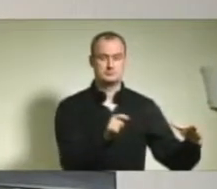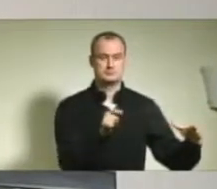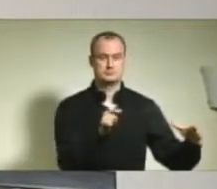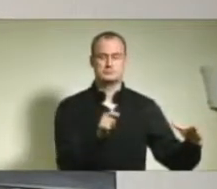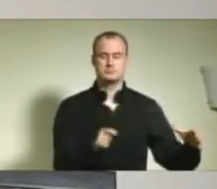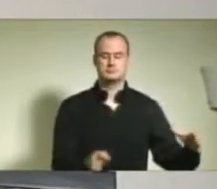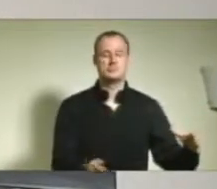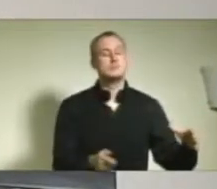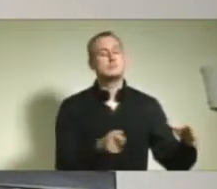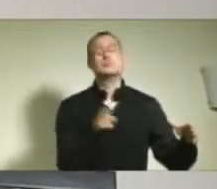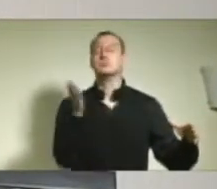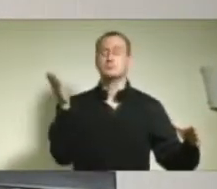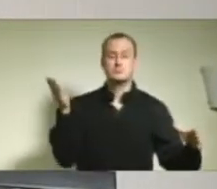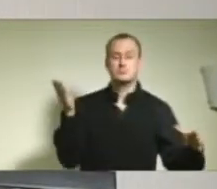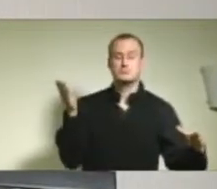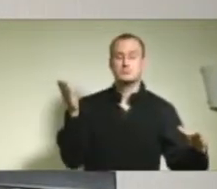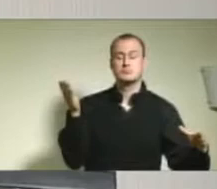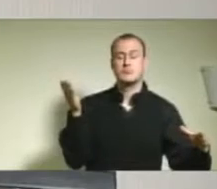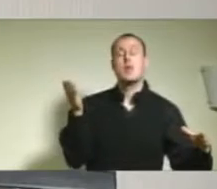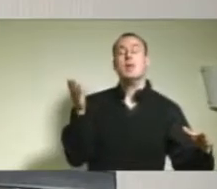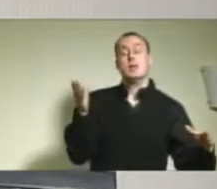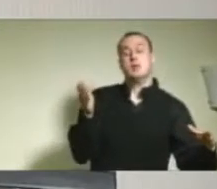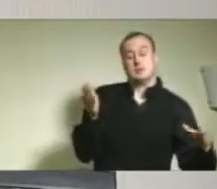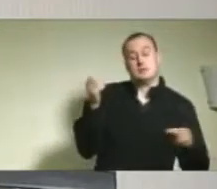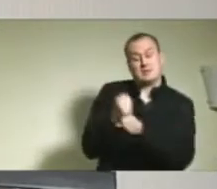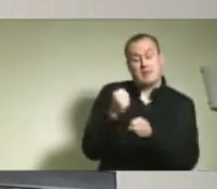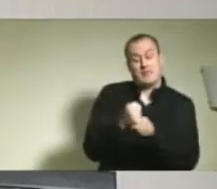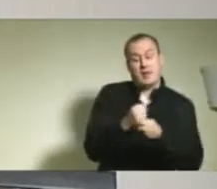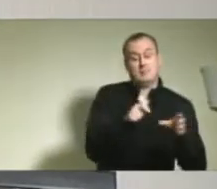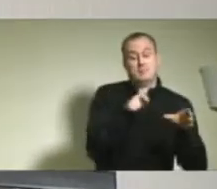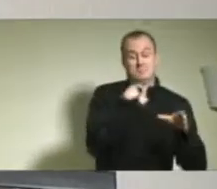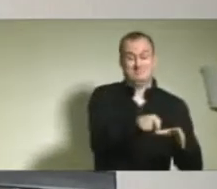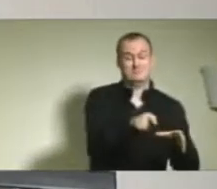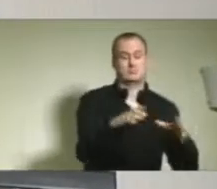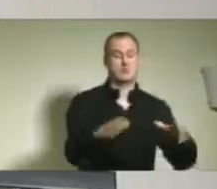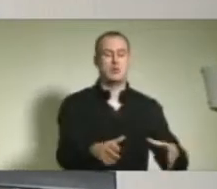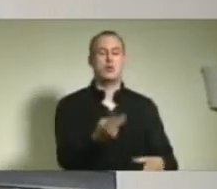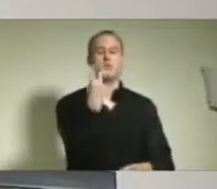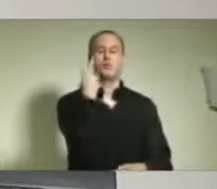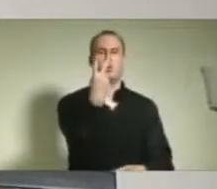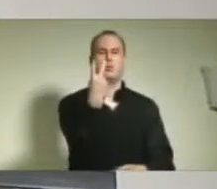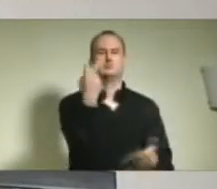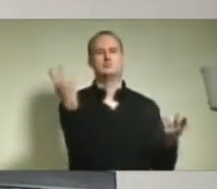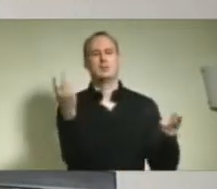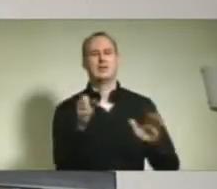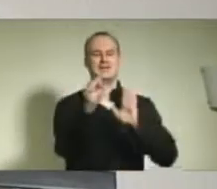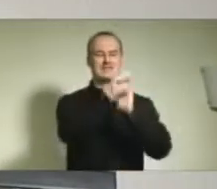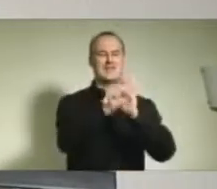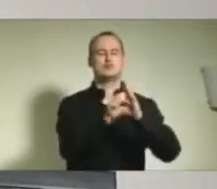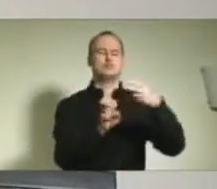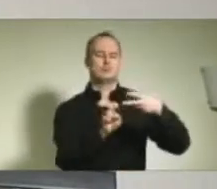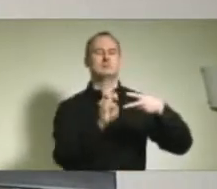Les personnels qui travaillent à la Banque Postale, donc on a 2 statuts. On a